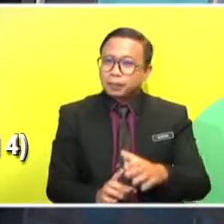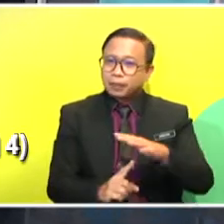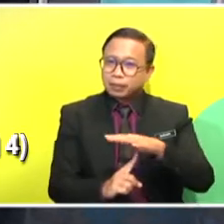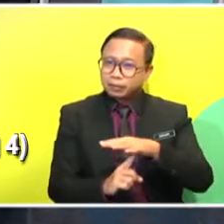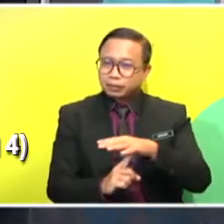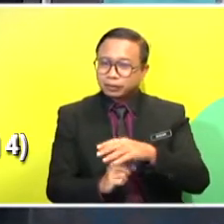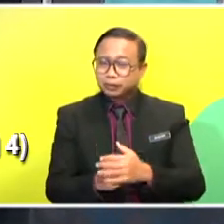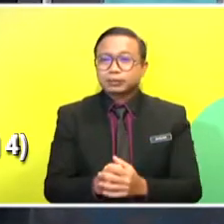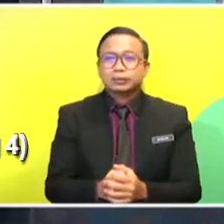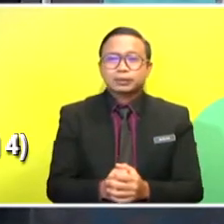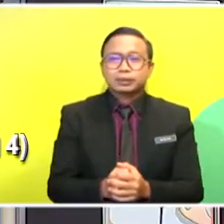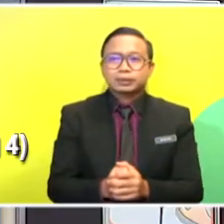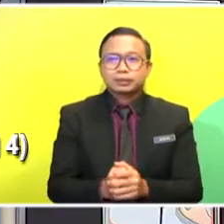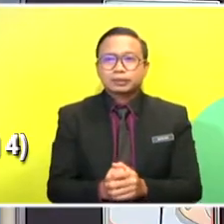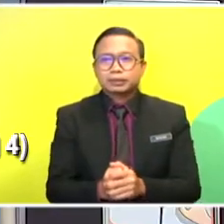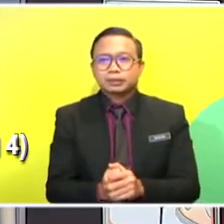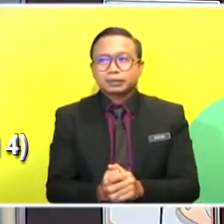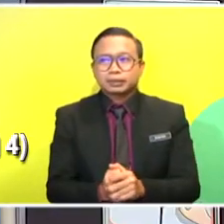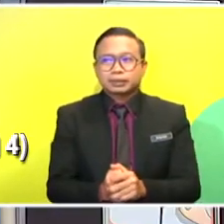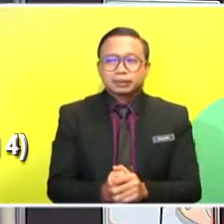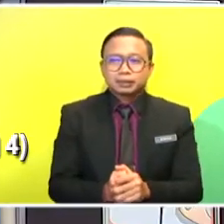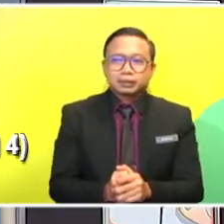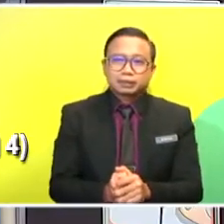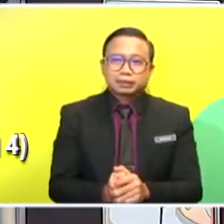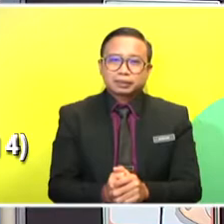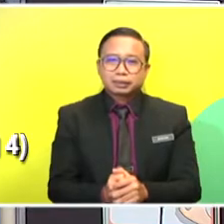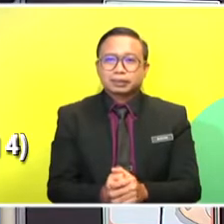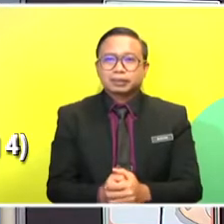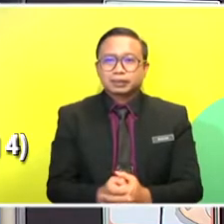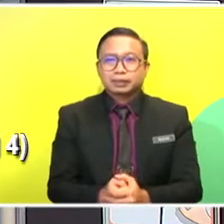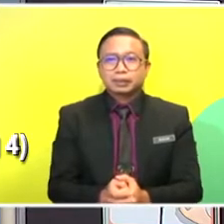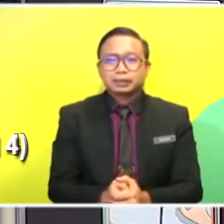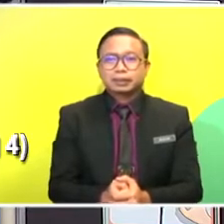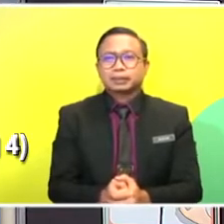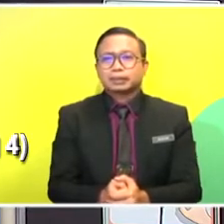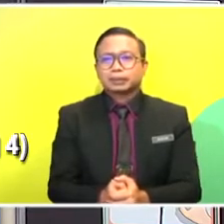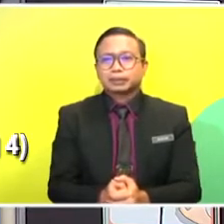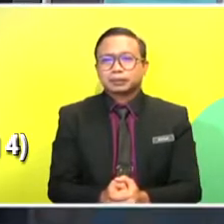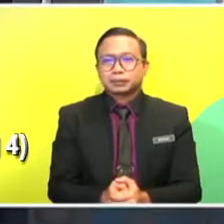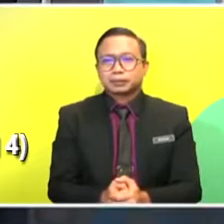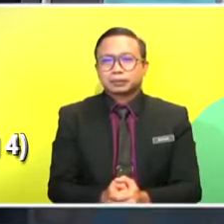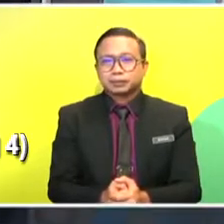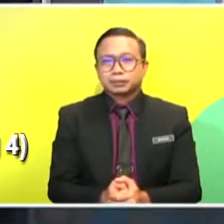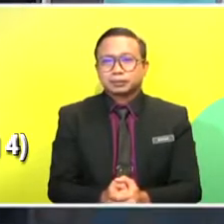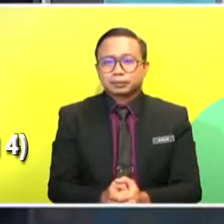ketimbul payo. Chan mali chan, ui ui, chan mali chan, ui ui.